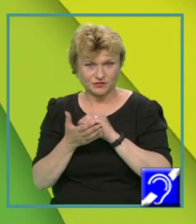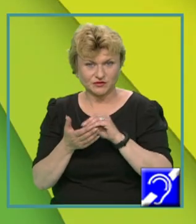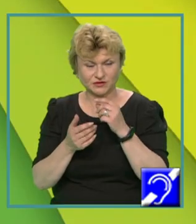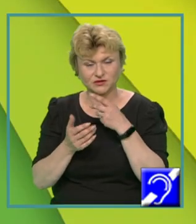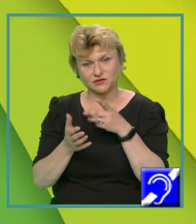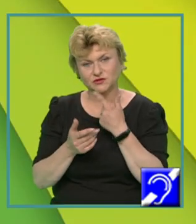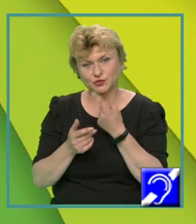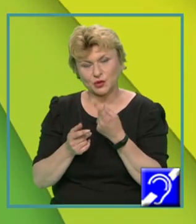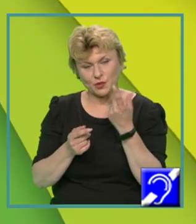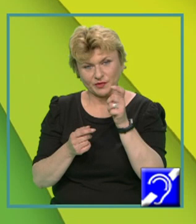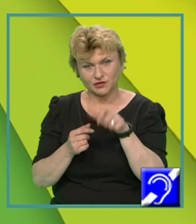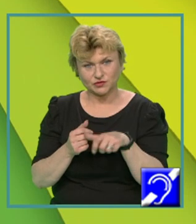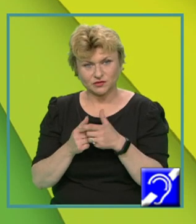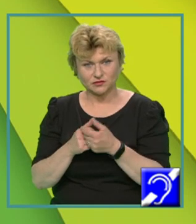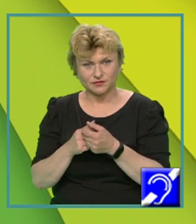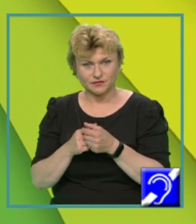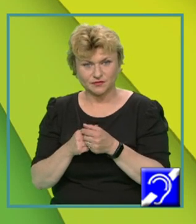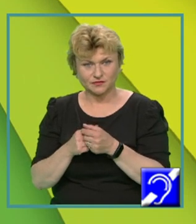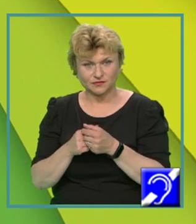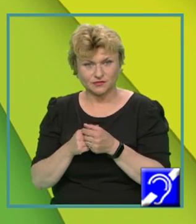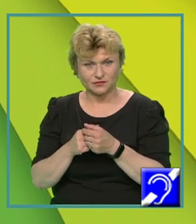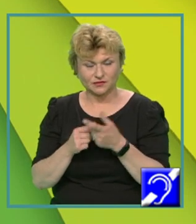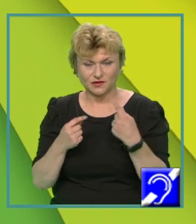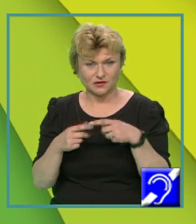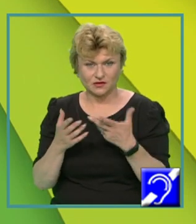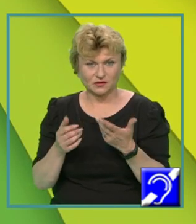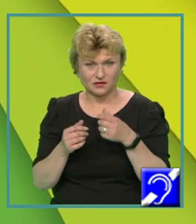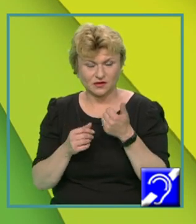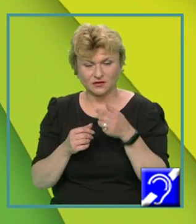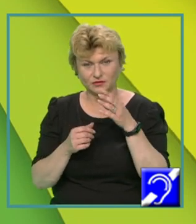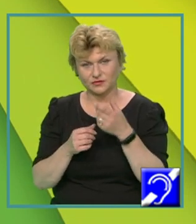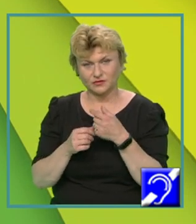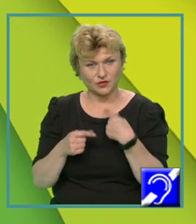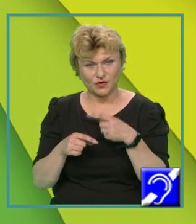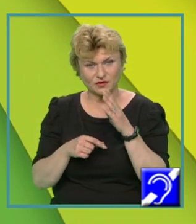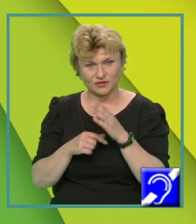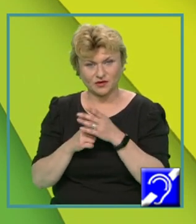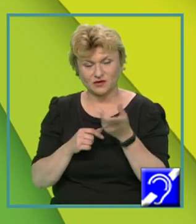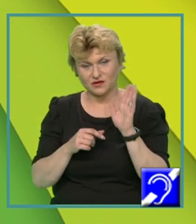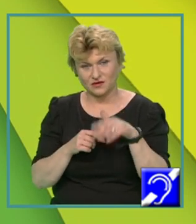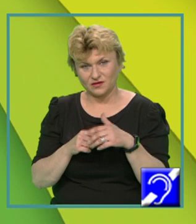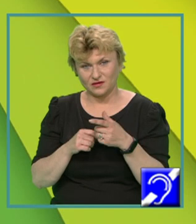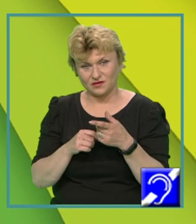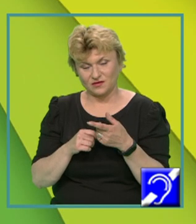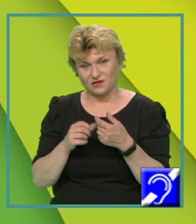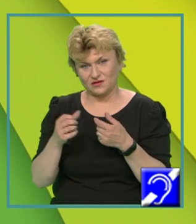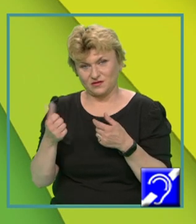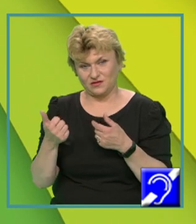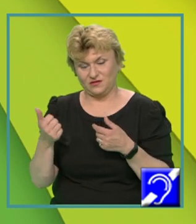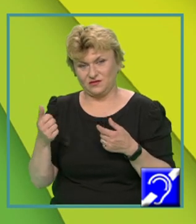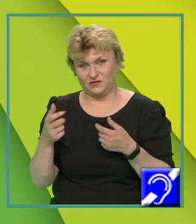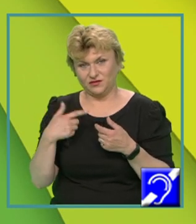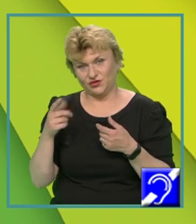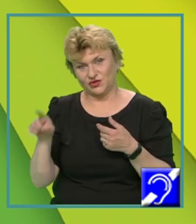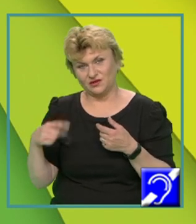nu are aglutinogenele. N-are A, n-are B, deci e zero. Celălalt are ambele aglutinogene,